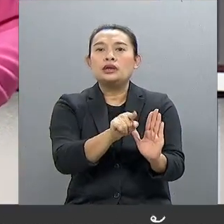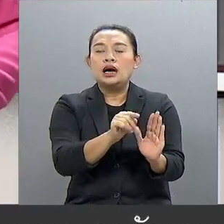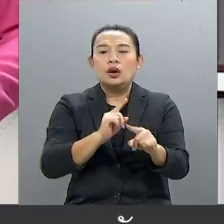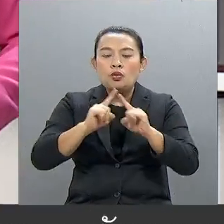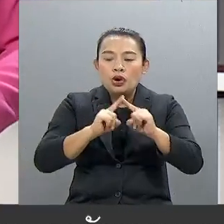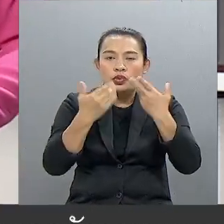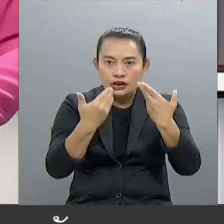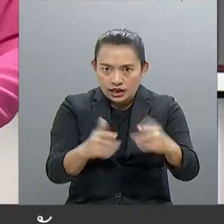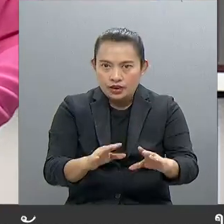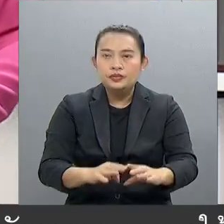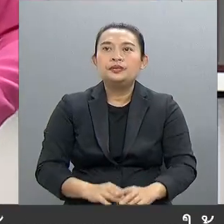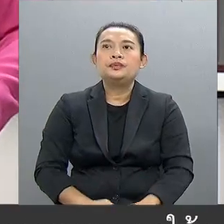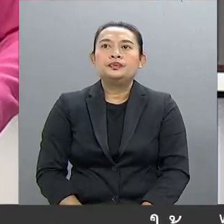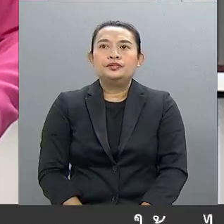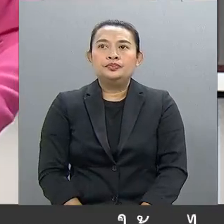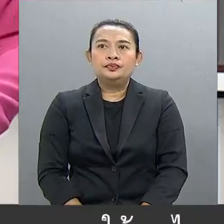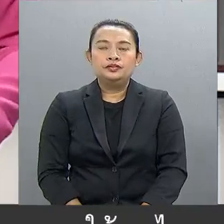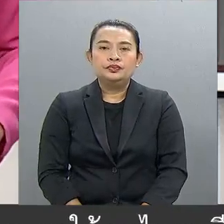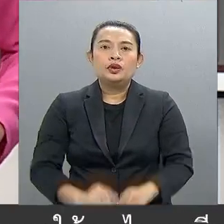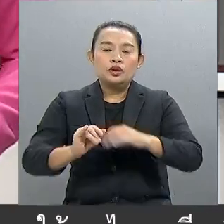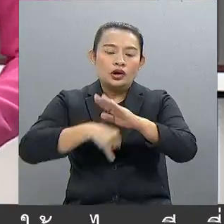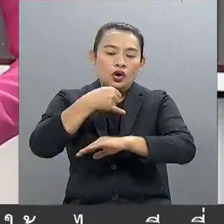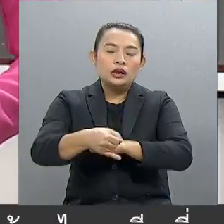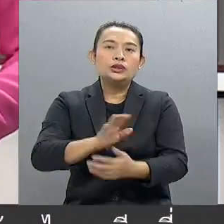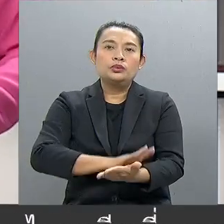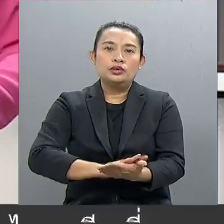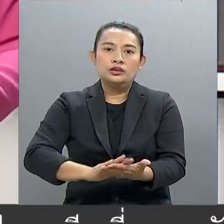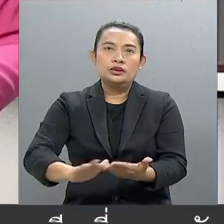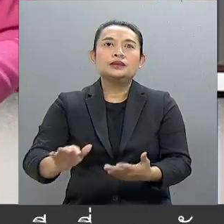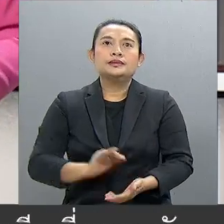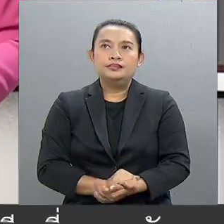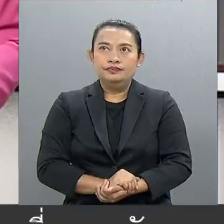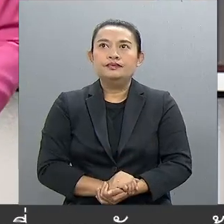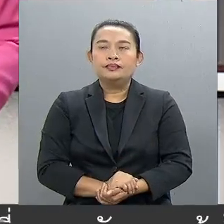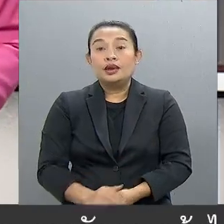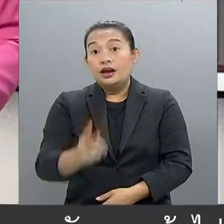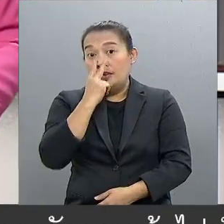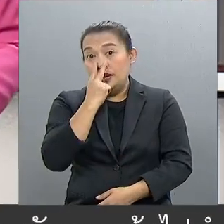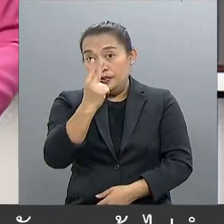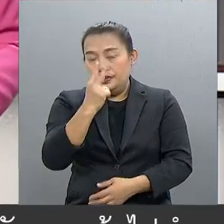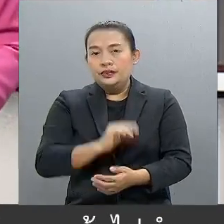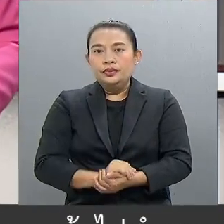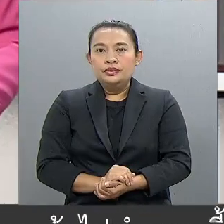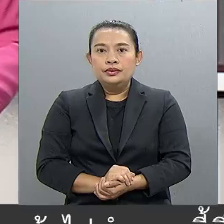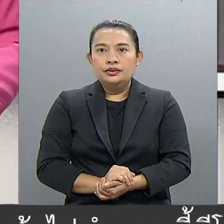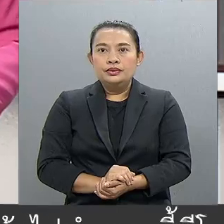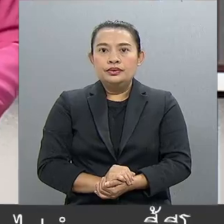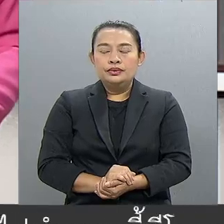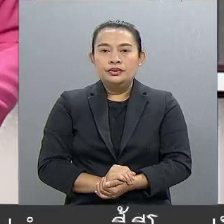นะคะขอให้เรื่องนี้จบลงด้วยดีค่ะป้ายต่อไปค่ะมาดูอีกเรื่องนึงค่ะเป็นเรื่องของการหาค